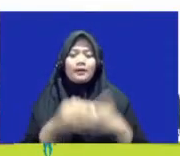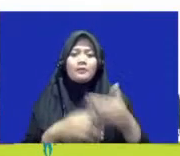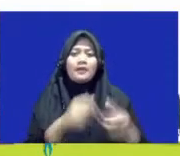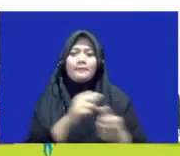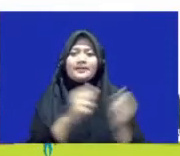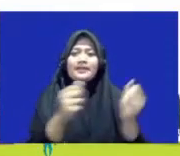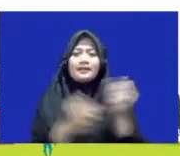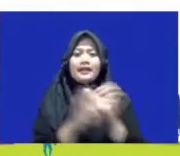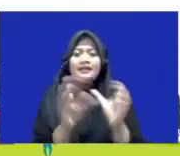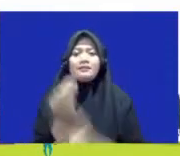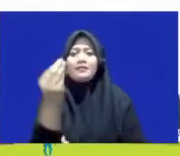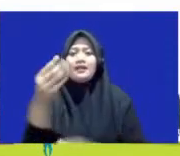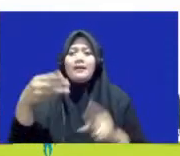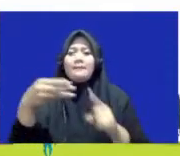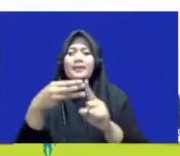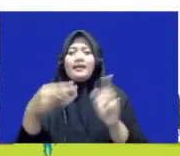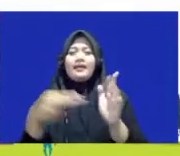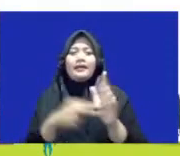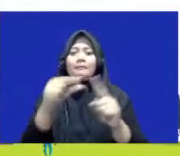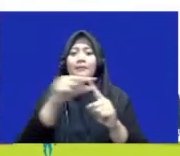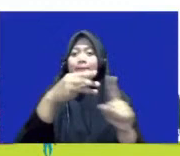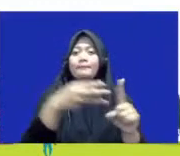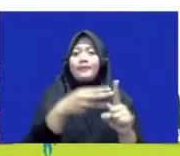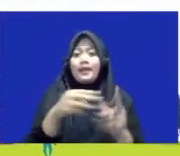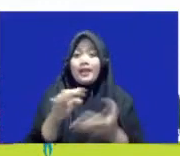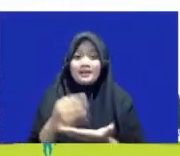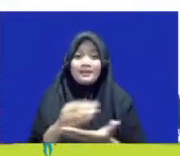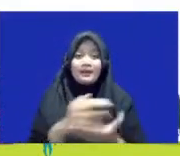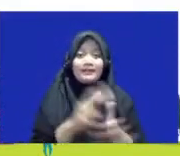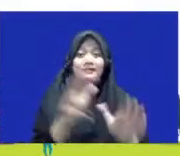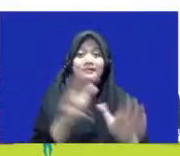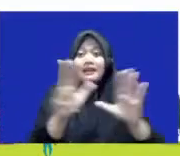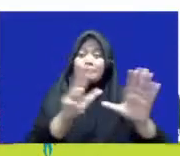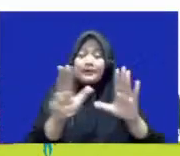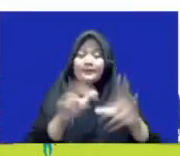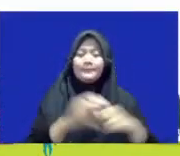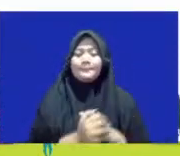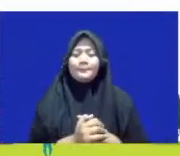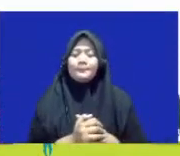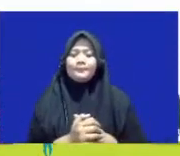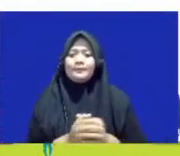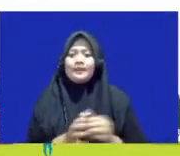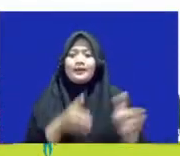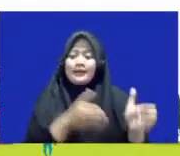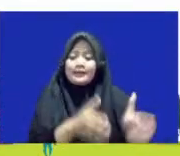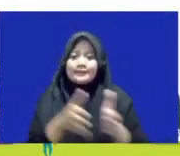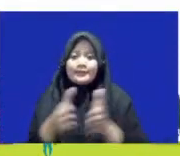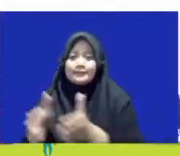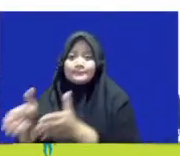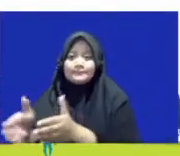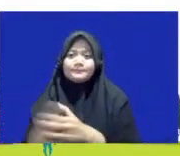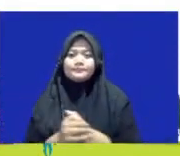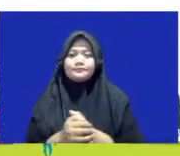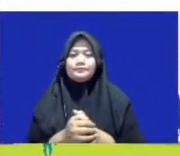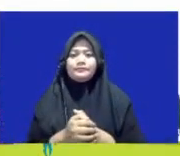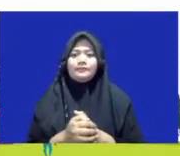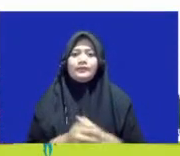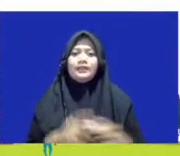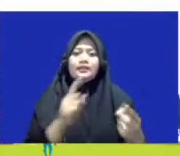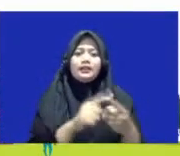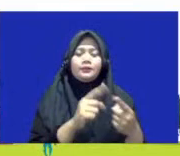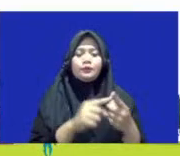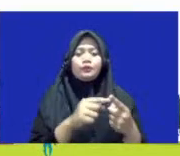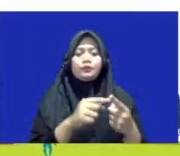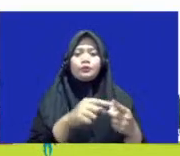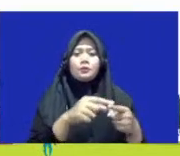BNPB dibagi dalam 8 klaster, salah satu klasternya klaster pengungsian dan perlindungan, di